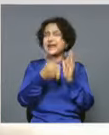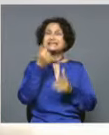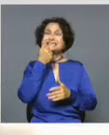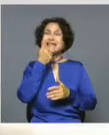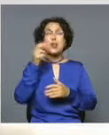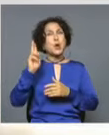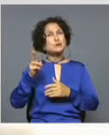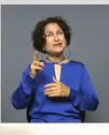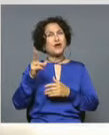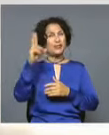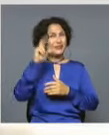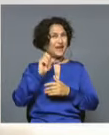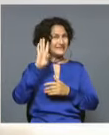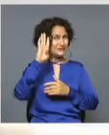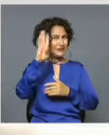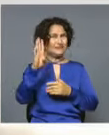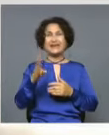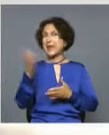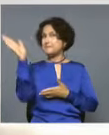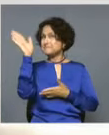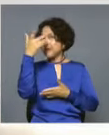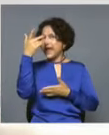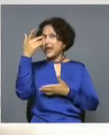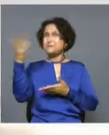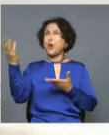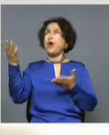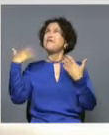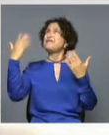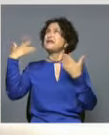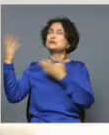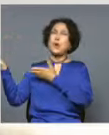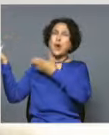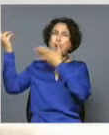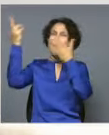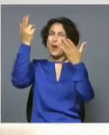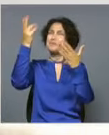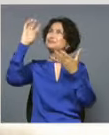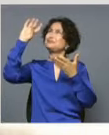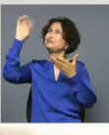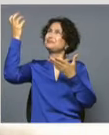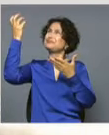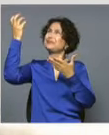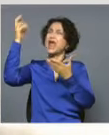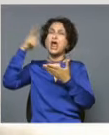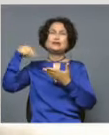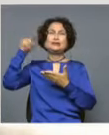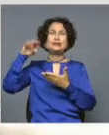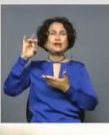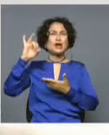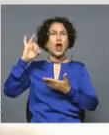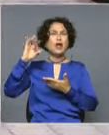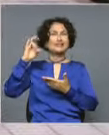на 24 май Лилия Богоева получи подарък от въздуха. Безпилотен летателен апарат достави до дома и любимата